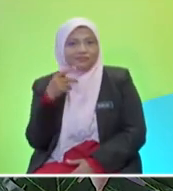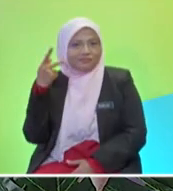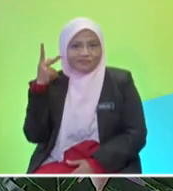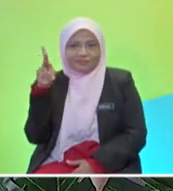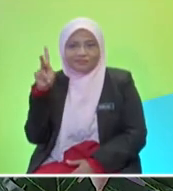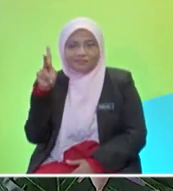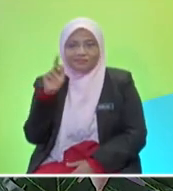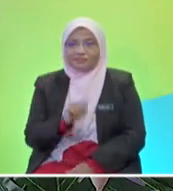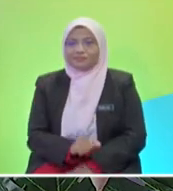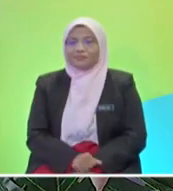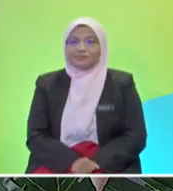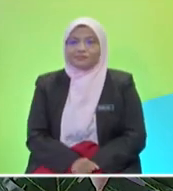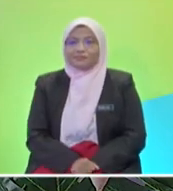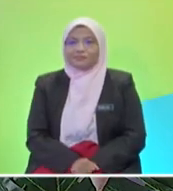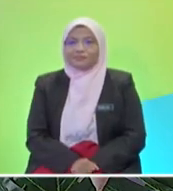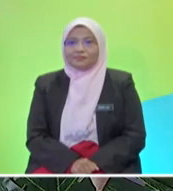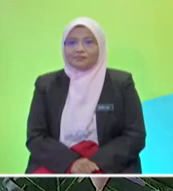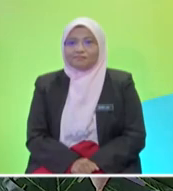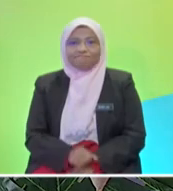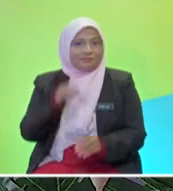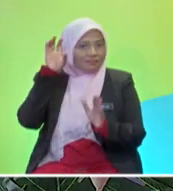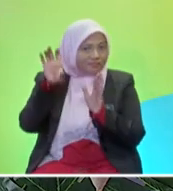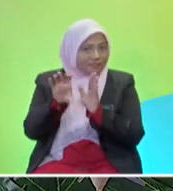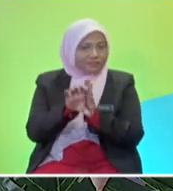tersebut? Boleh. Jadi gambar ini ialah bunga kuning kan